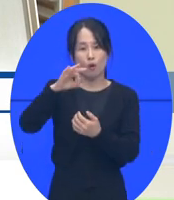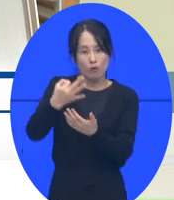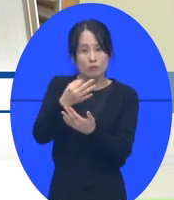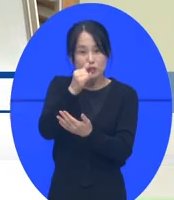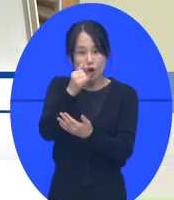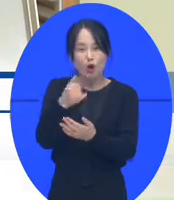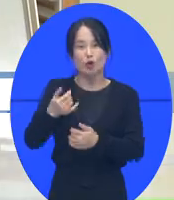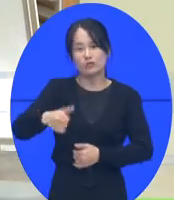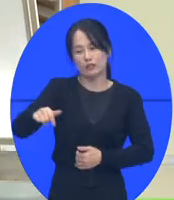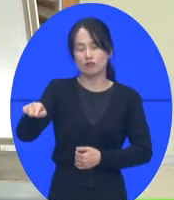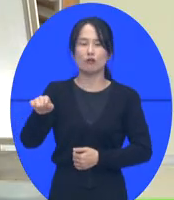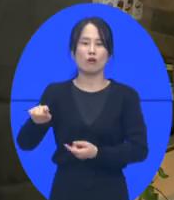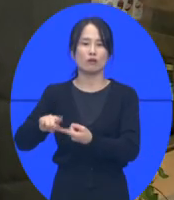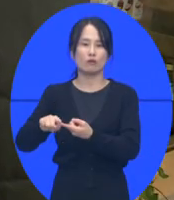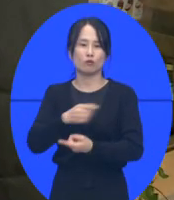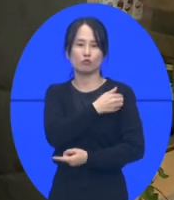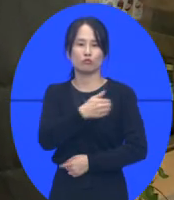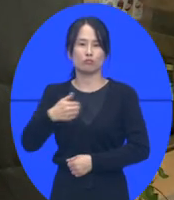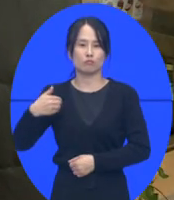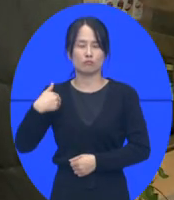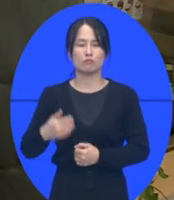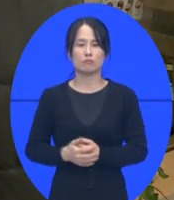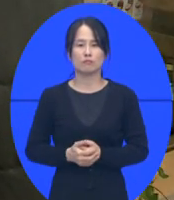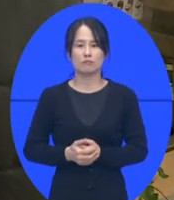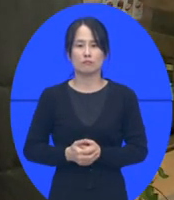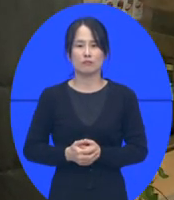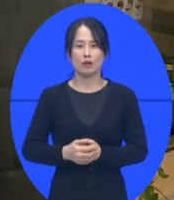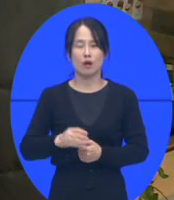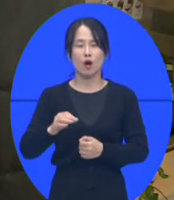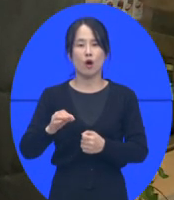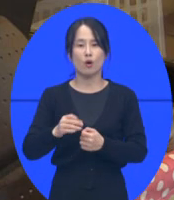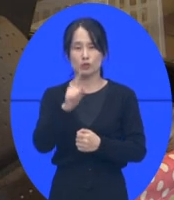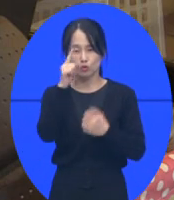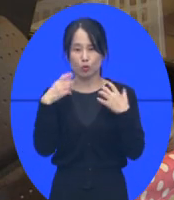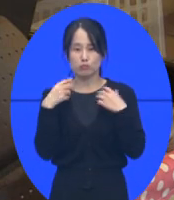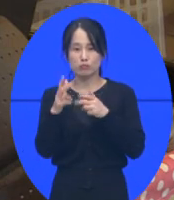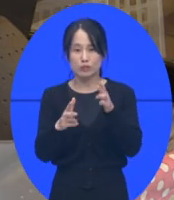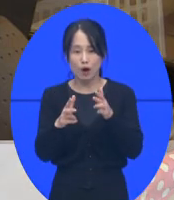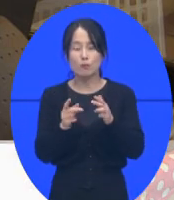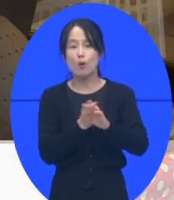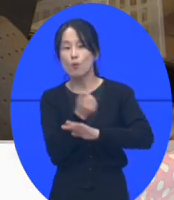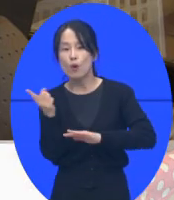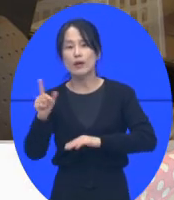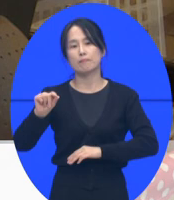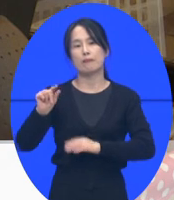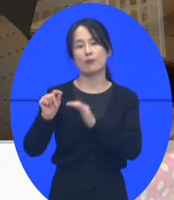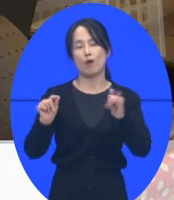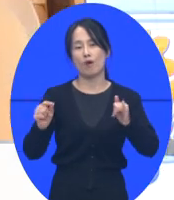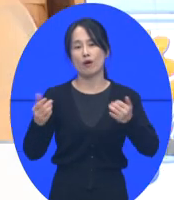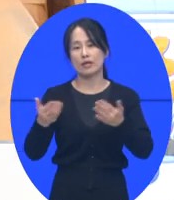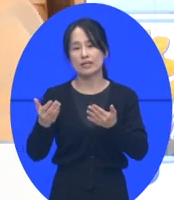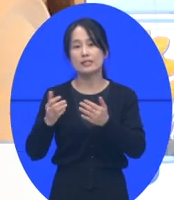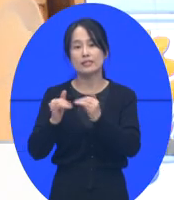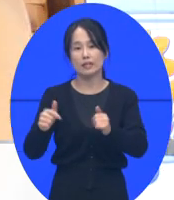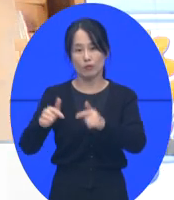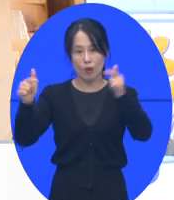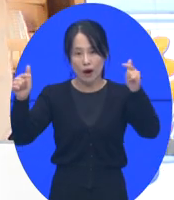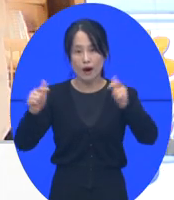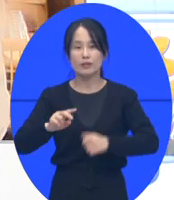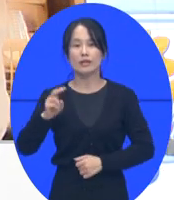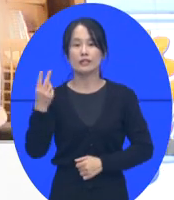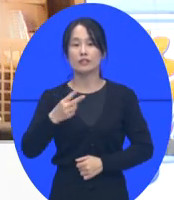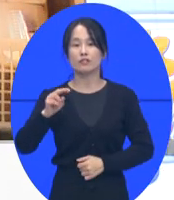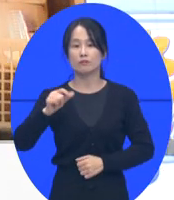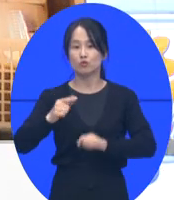있으니까 자녀들한테 떳떳하고. 경기도는 정부 사업량 외에 매년 1만 명 이상의 노인 일자리를 확대.